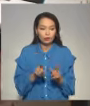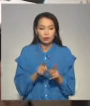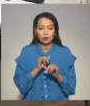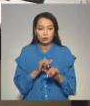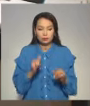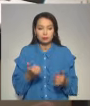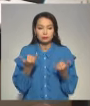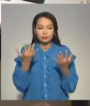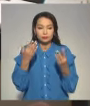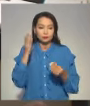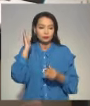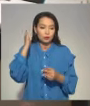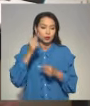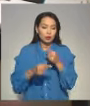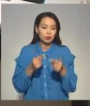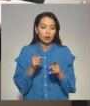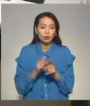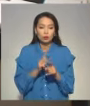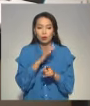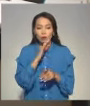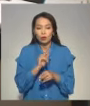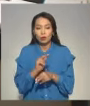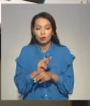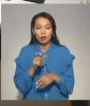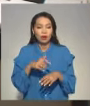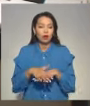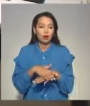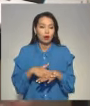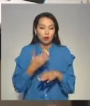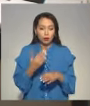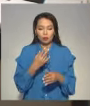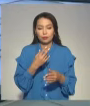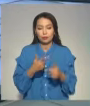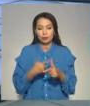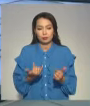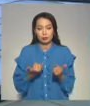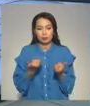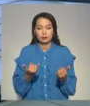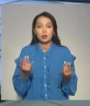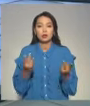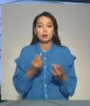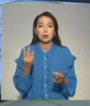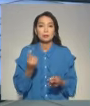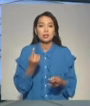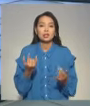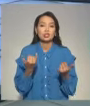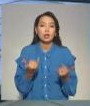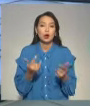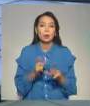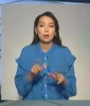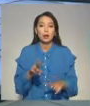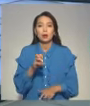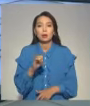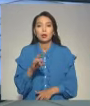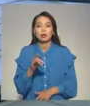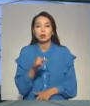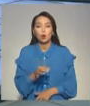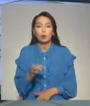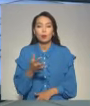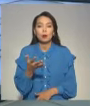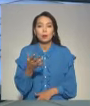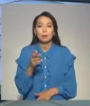ұрпаққа беретін көптігін бағындырылып жатқан ақтаңдақтарымыздың бірі деп есептейміз. Бірінші заманауи мектеп Маңғыстау облысының